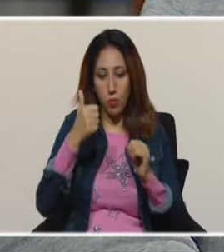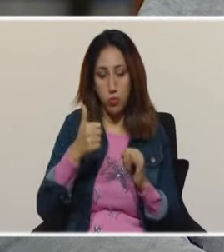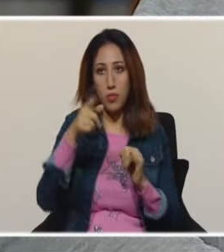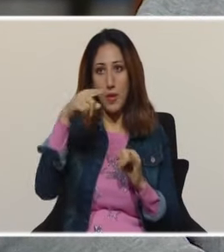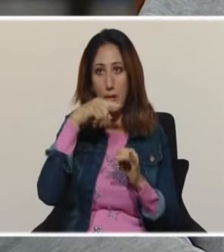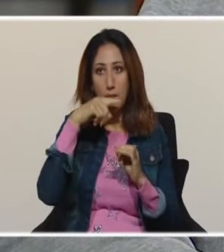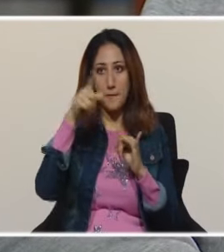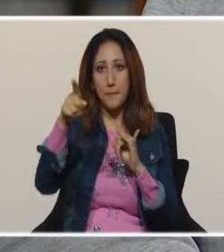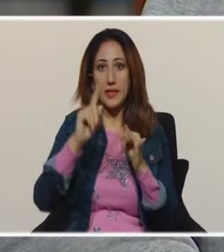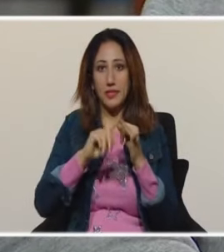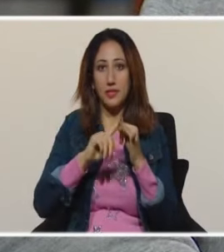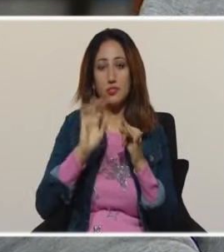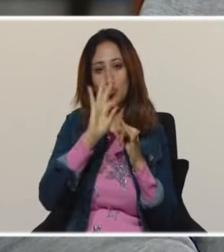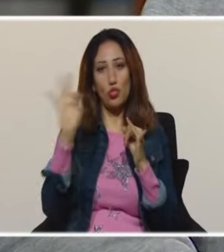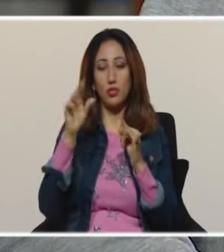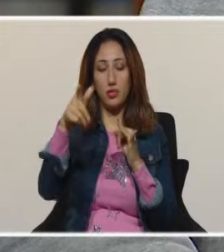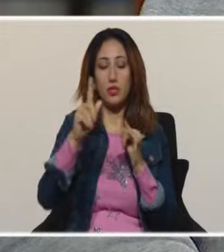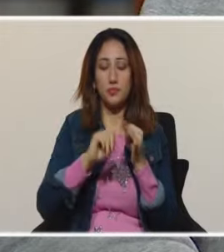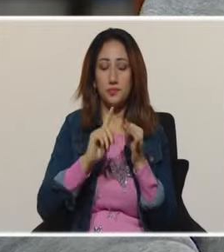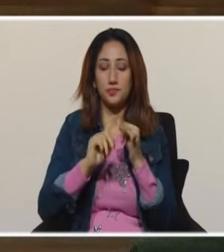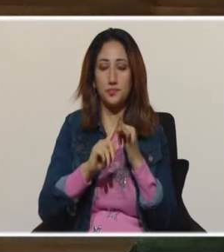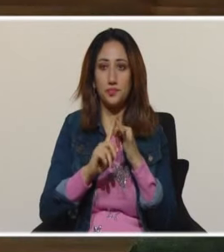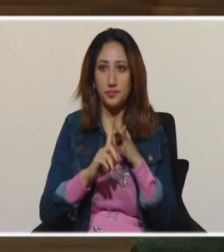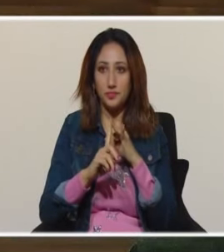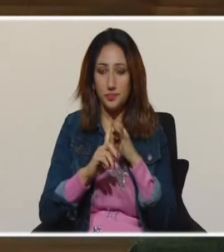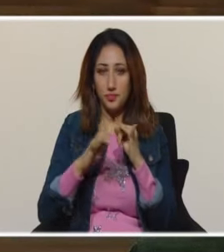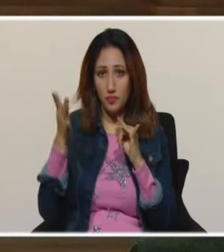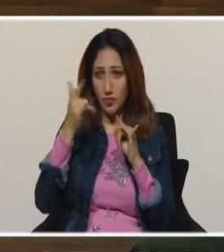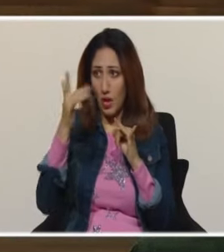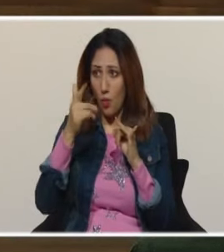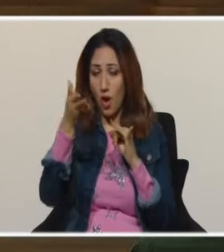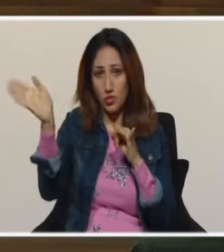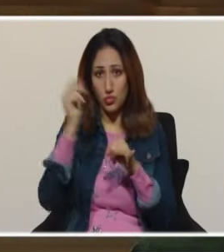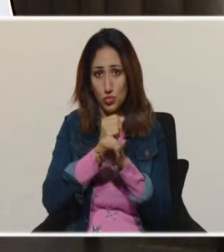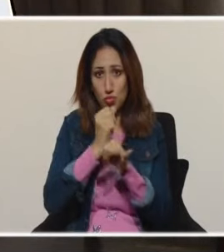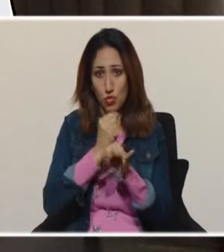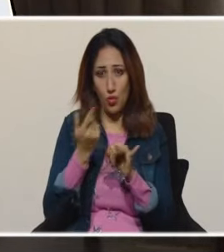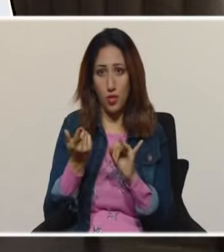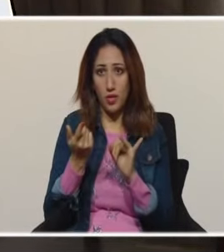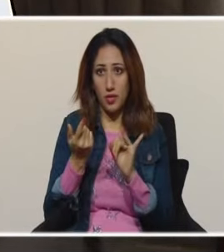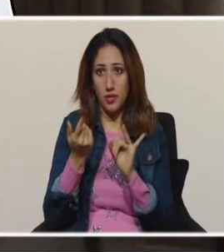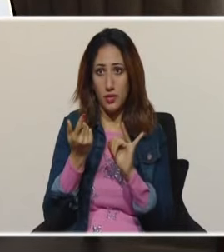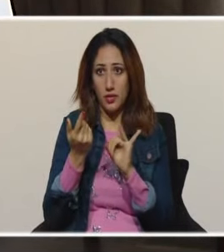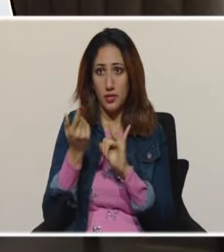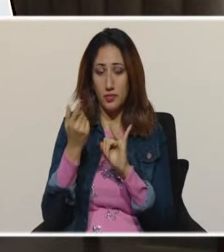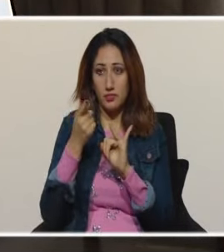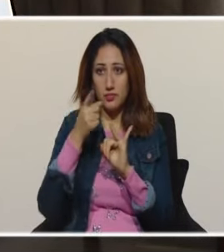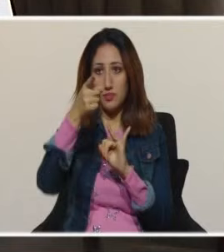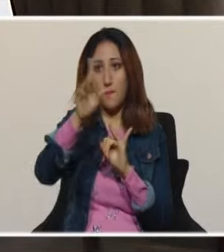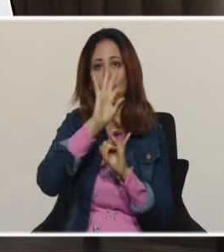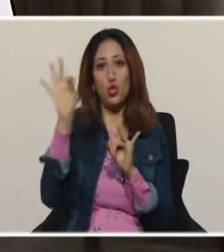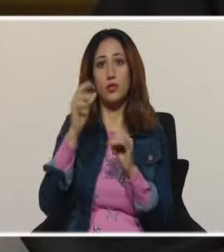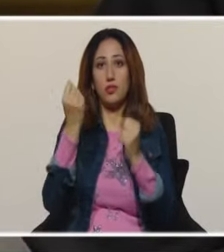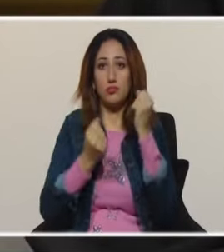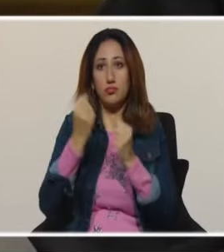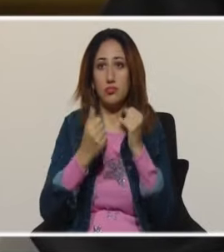بس قبل الحادثة. ياما كان عندي يعني العربية. يعني مش حد من اخواتها كان ممكن يقوم الدور ده؟ لا، هي عشانها قريبة من ابوها، فهي